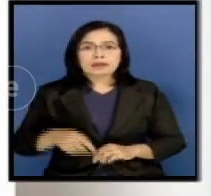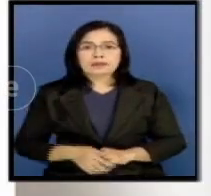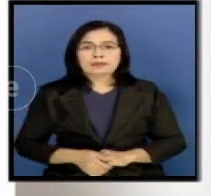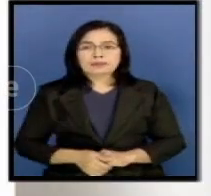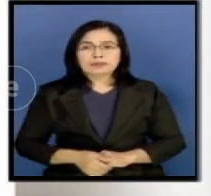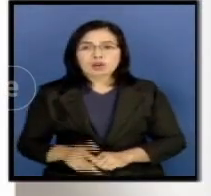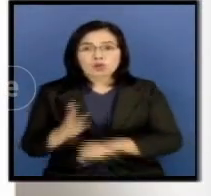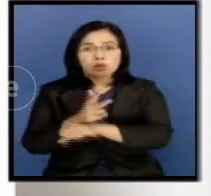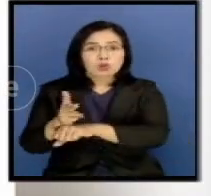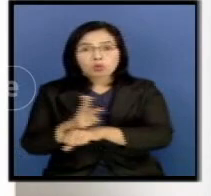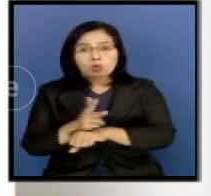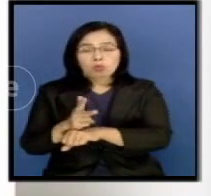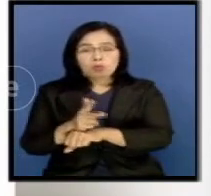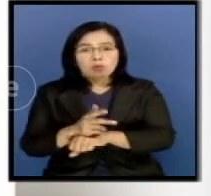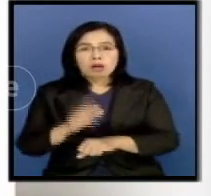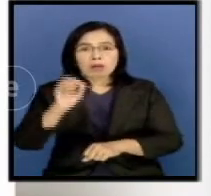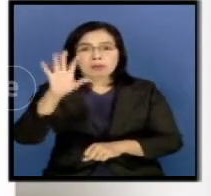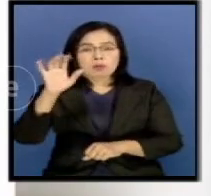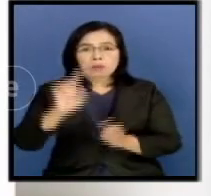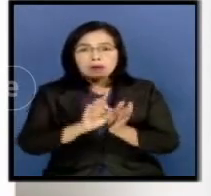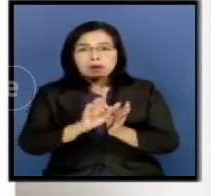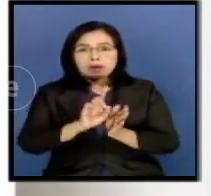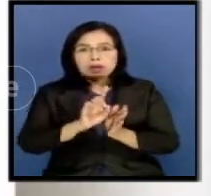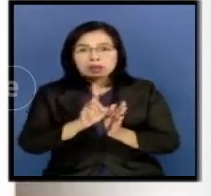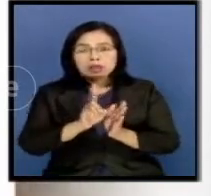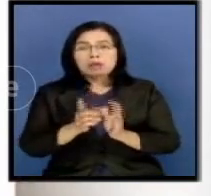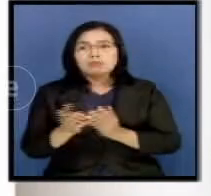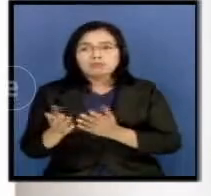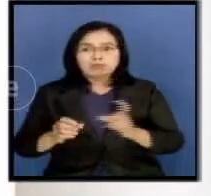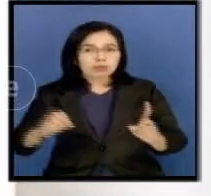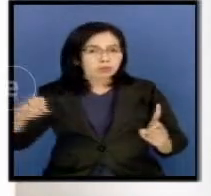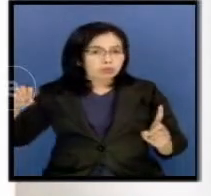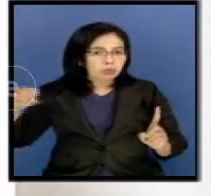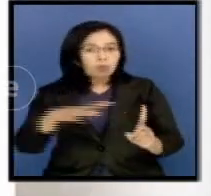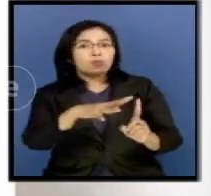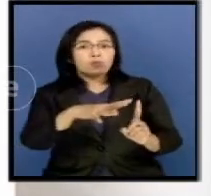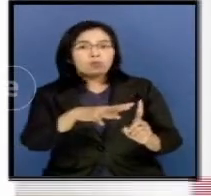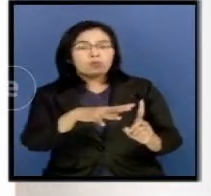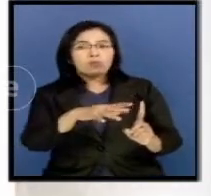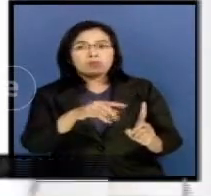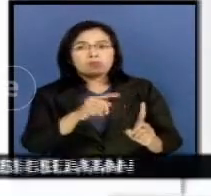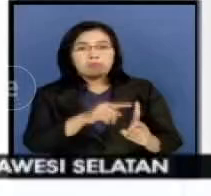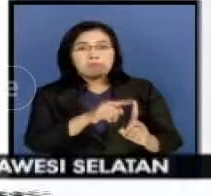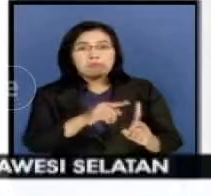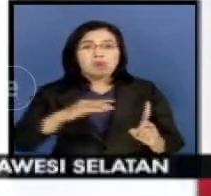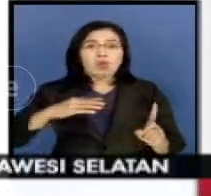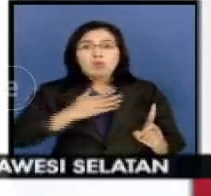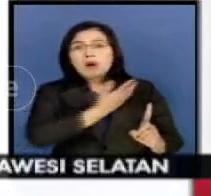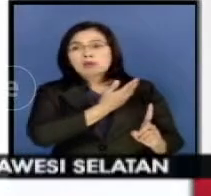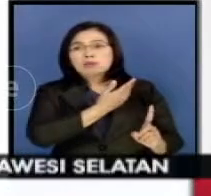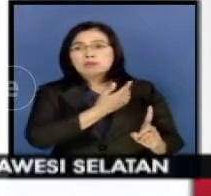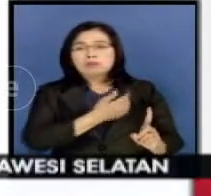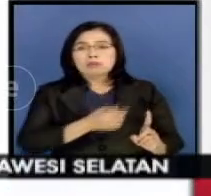video amatir berdurasi 55 detik ini merekam aksi pengeroyokan yang dilakukan Pemuda terhadap korban yang merupakan